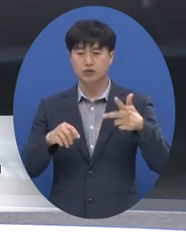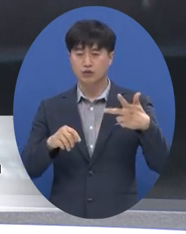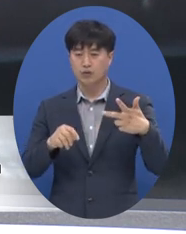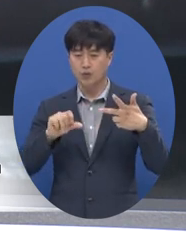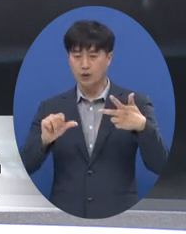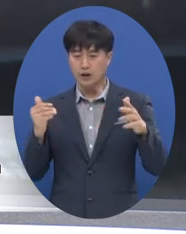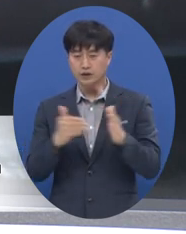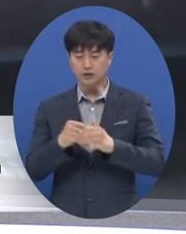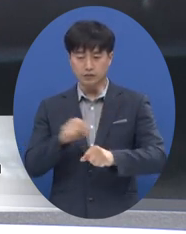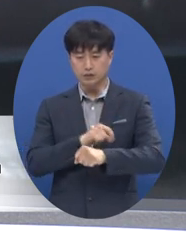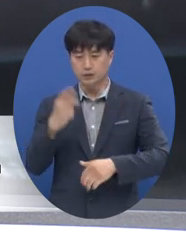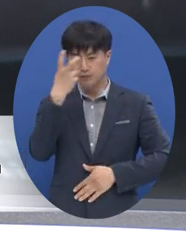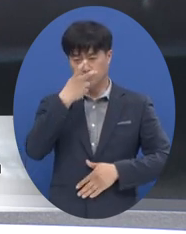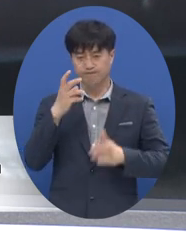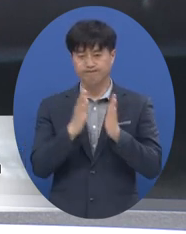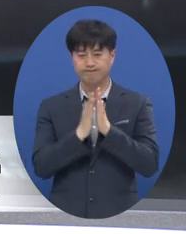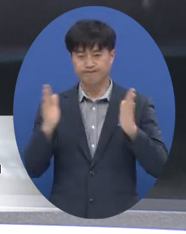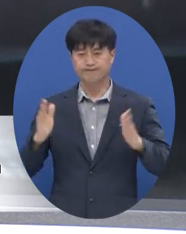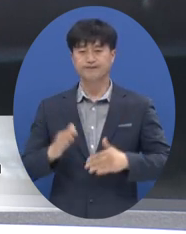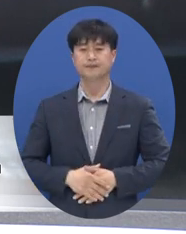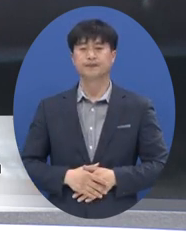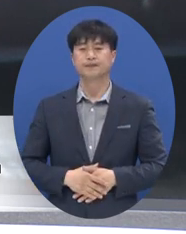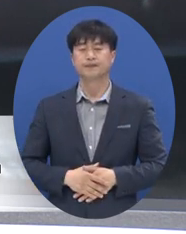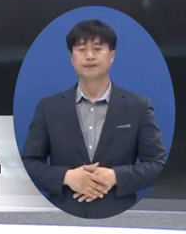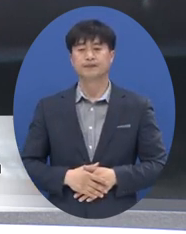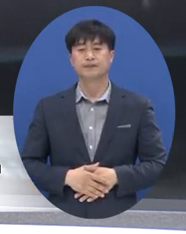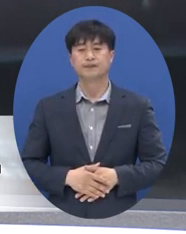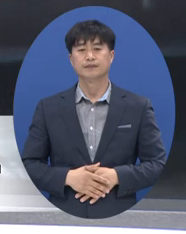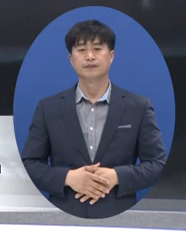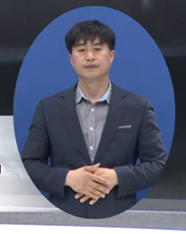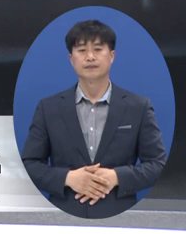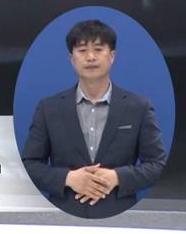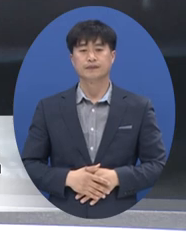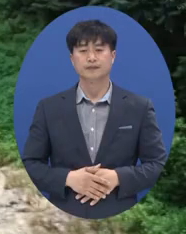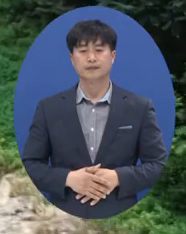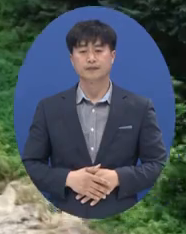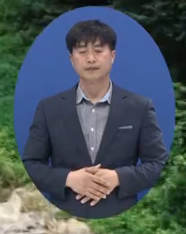7월 5일까지 특별 단속에 나섭니다. 한선지 기자입니다.